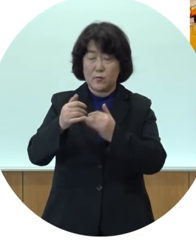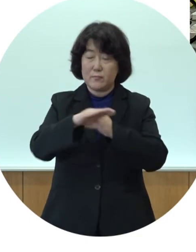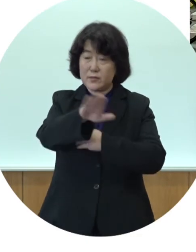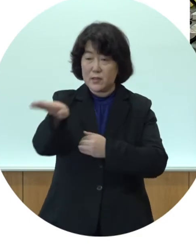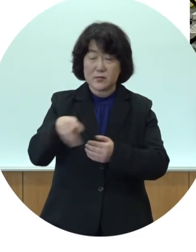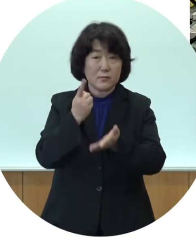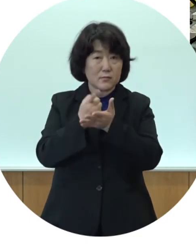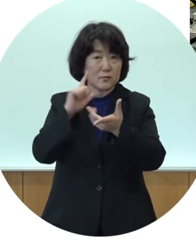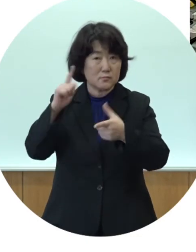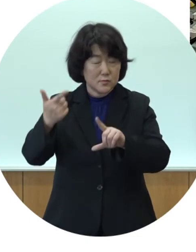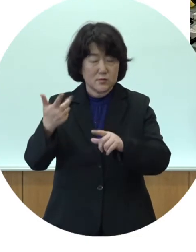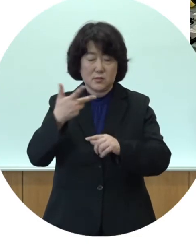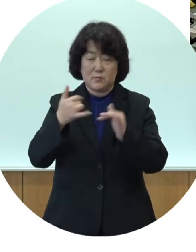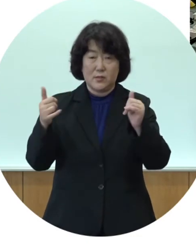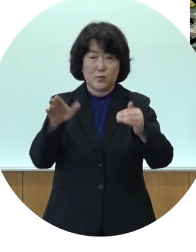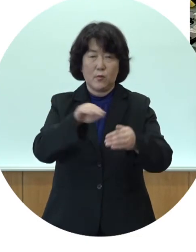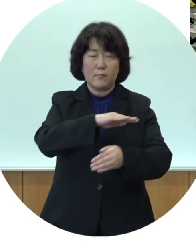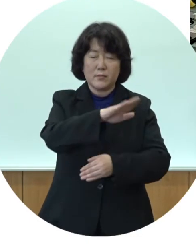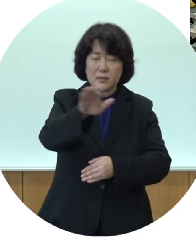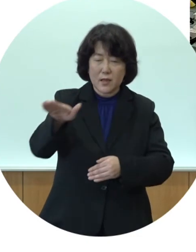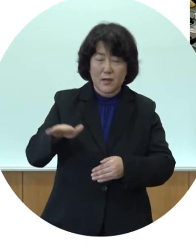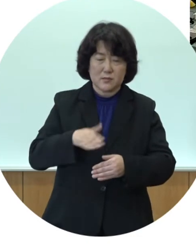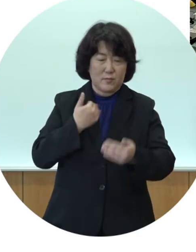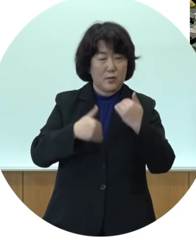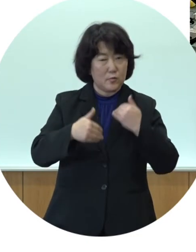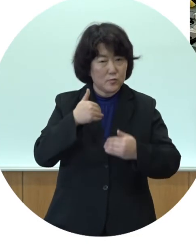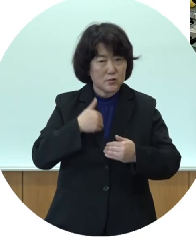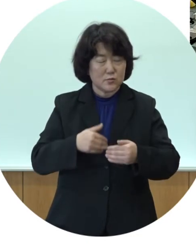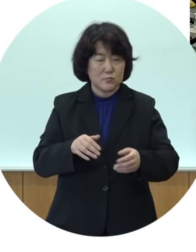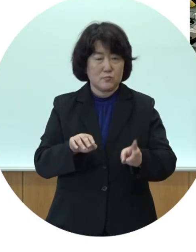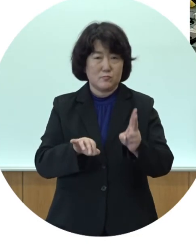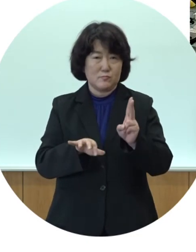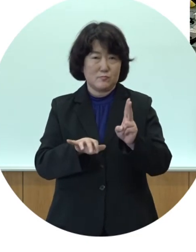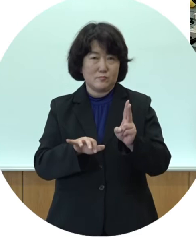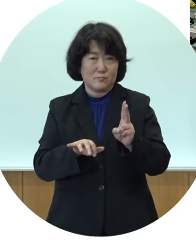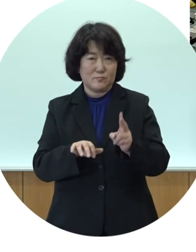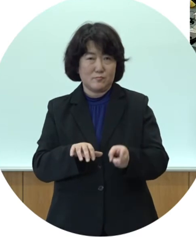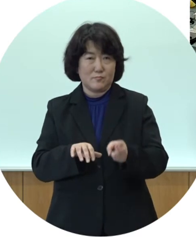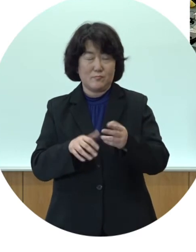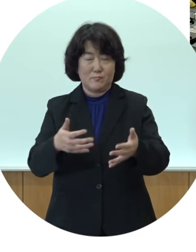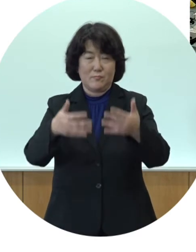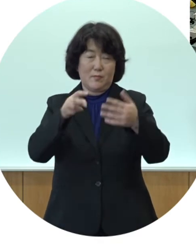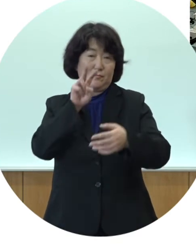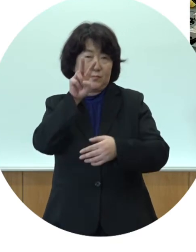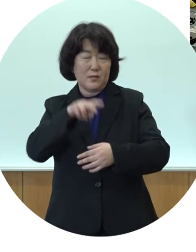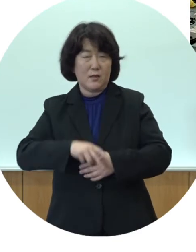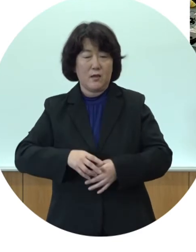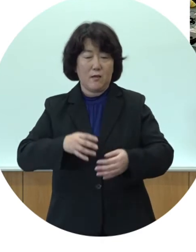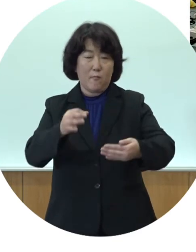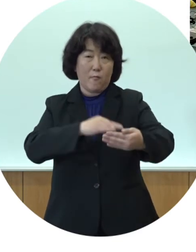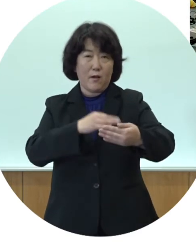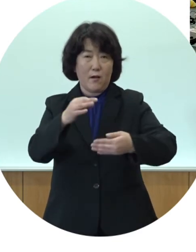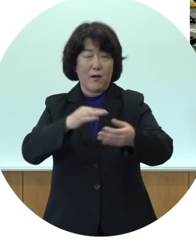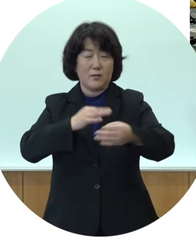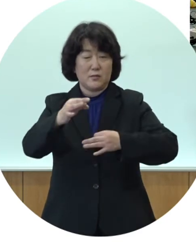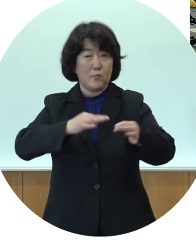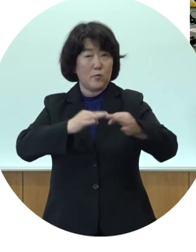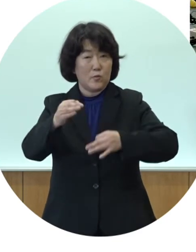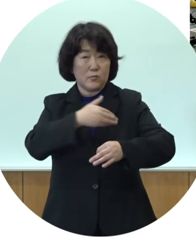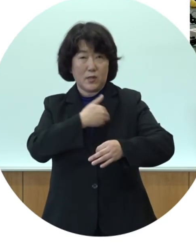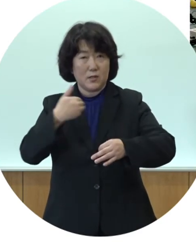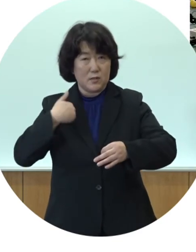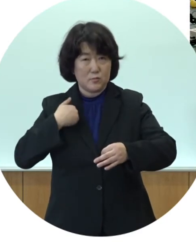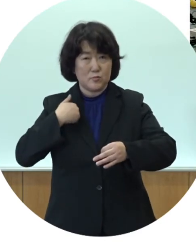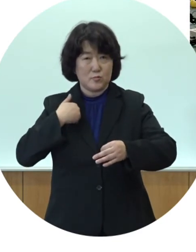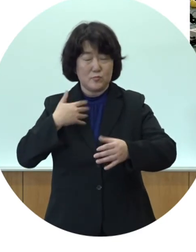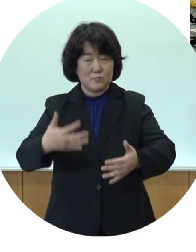て市民の方にも楽しみながらお買い求めいただけると思いますので、ネット空間をぜひ訪れ